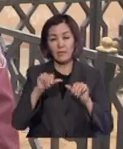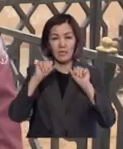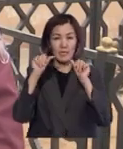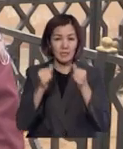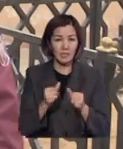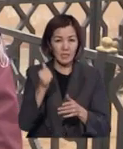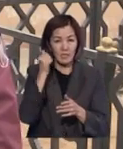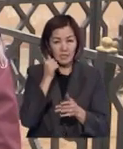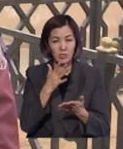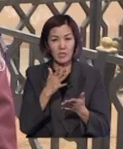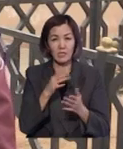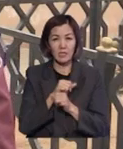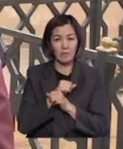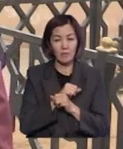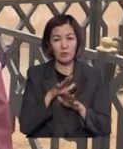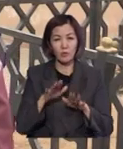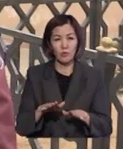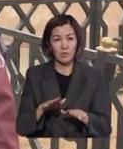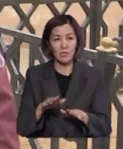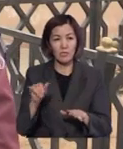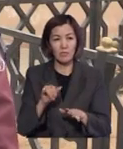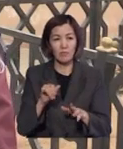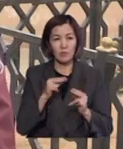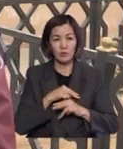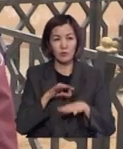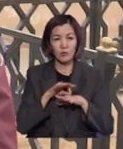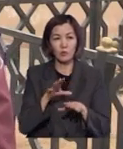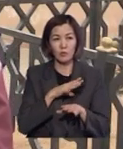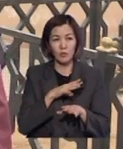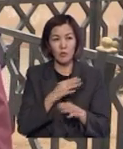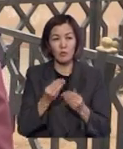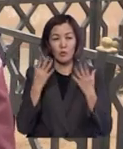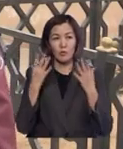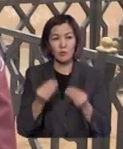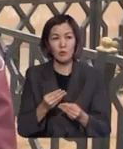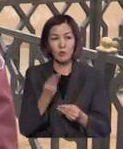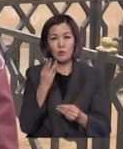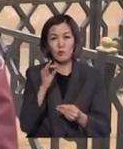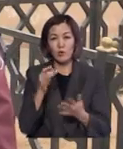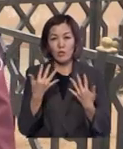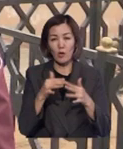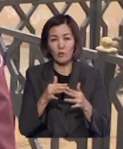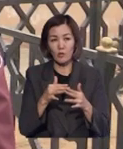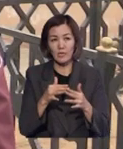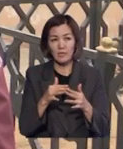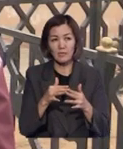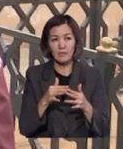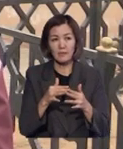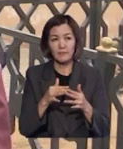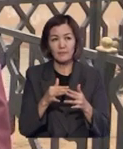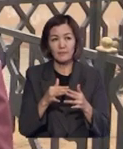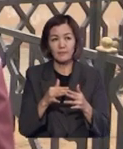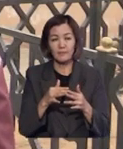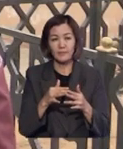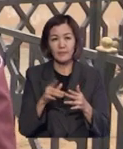маңайында және демалыс орындарында осындай сенбілік жұмыстарын жүргізудеміз. Бүгінгі таңда Шоқан ауылына бет бұрып,